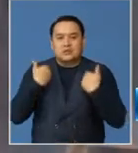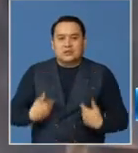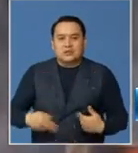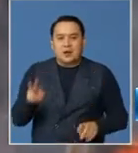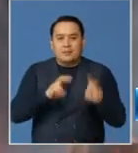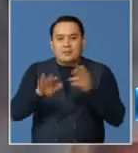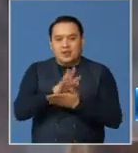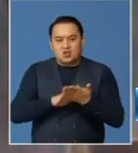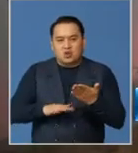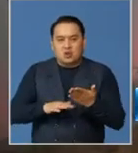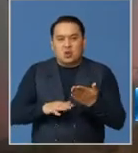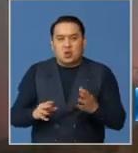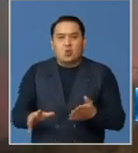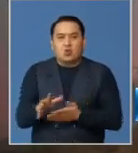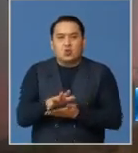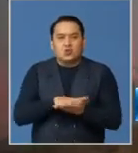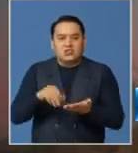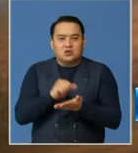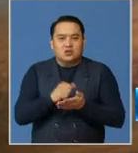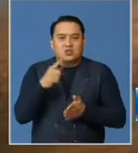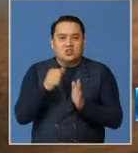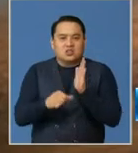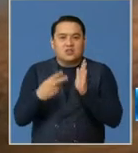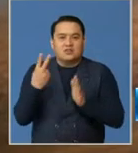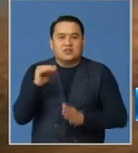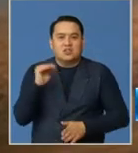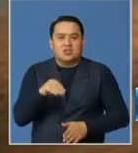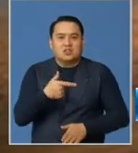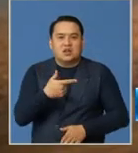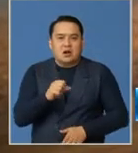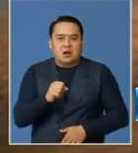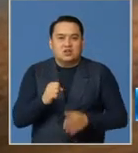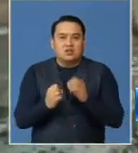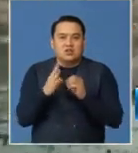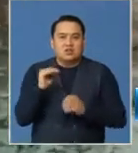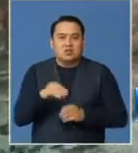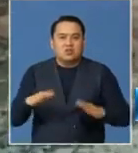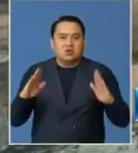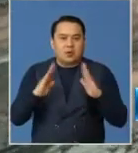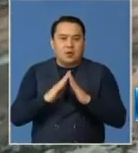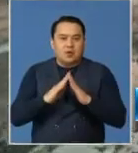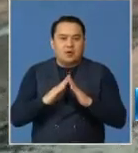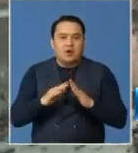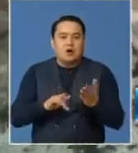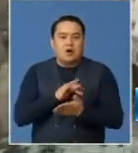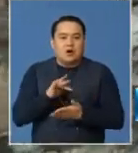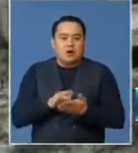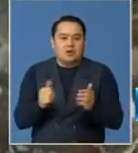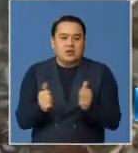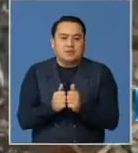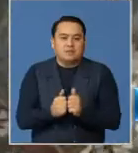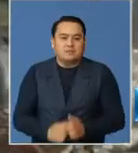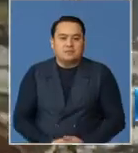сих пор продолжаются. Огонь уничтожил 62 тысячи гектаров земли и около 14 тысяч домов в Парадайзе и его